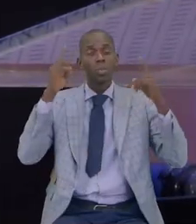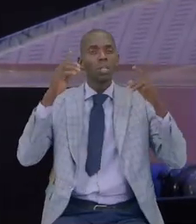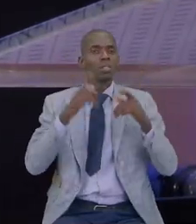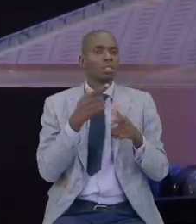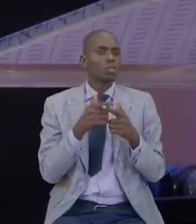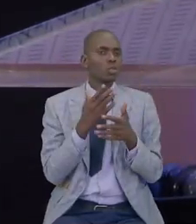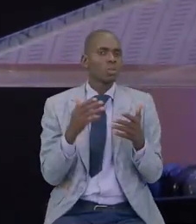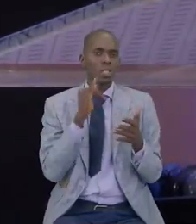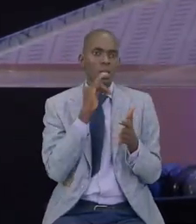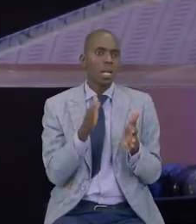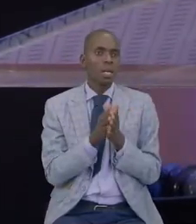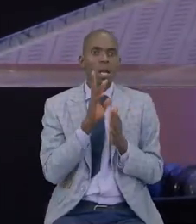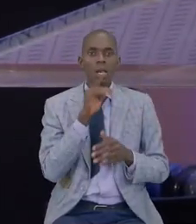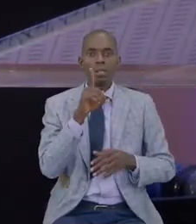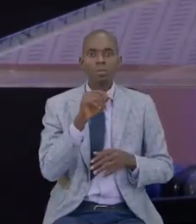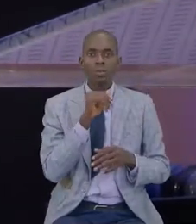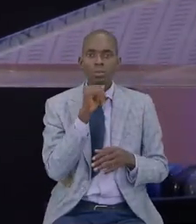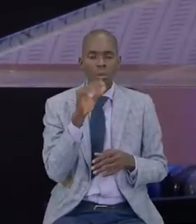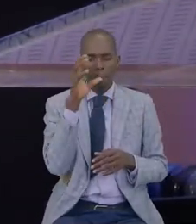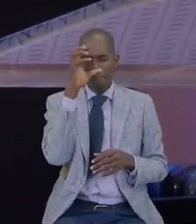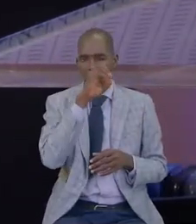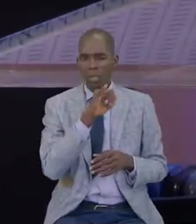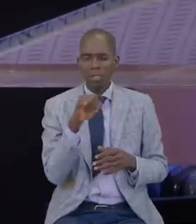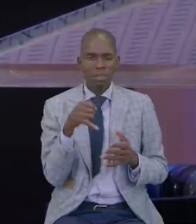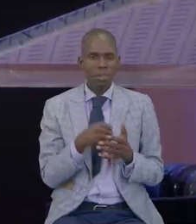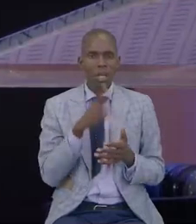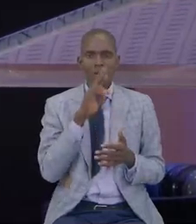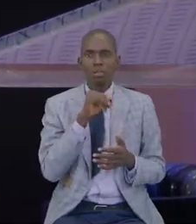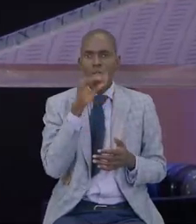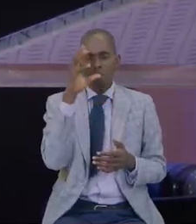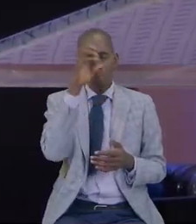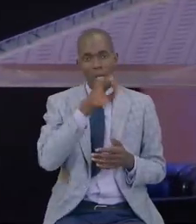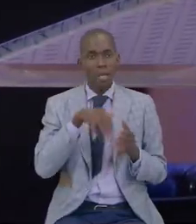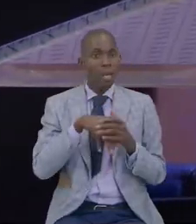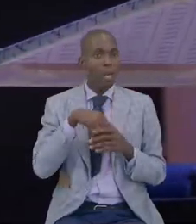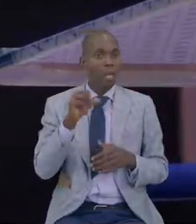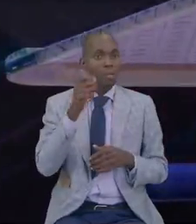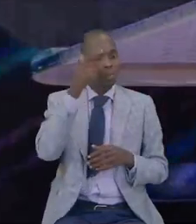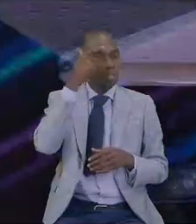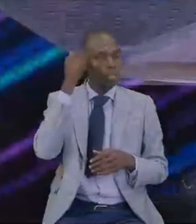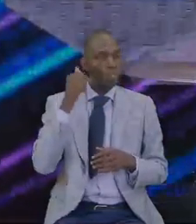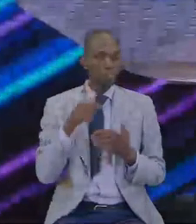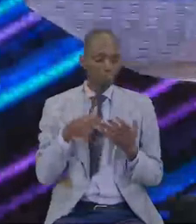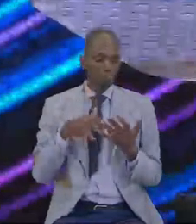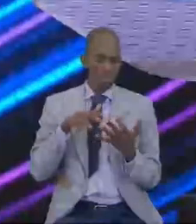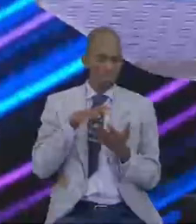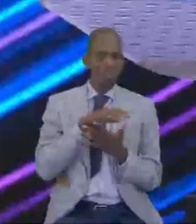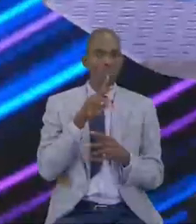que tu ne perds pas quelque chose? Est-ce que tu ne manques, rates pas quelque chose? Parce que ces gens-là, les gens du monde,